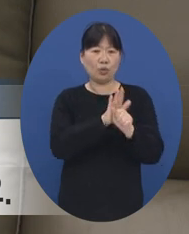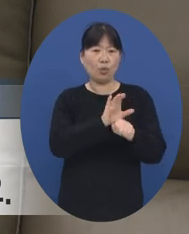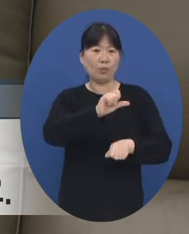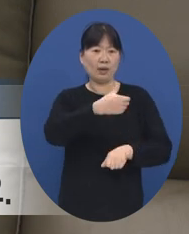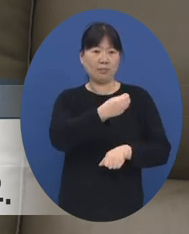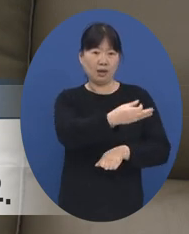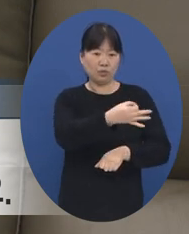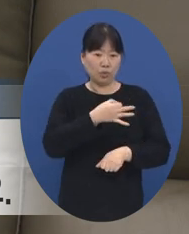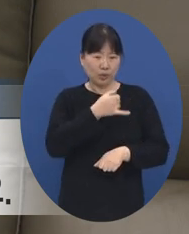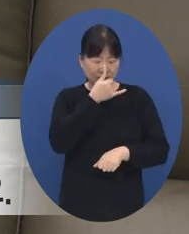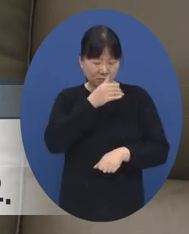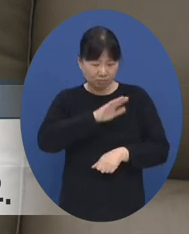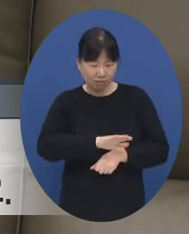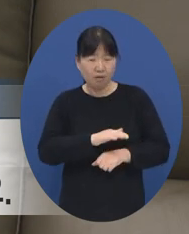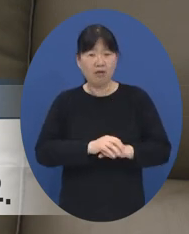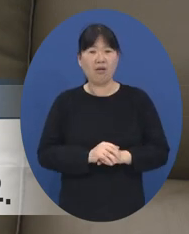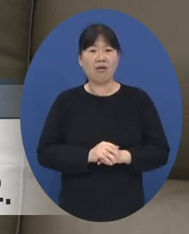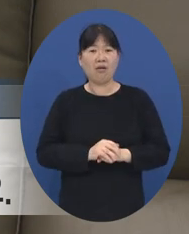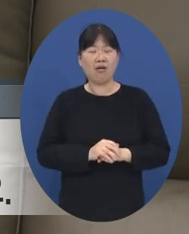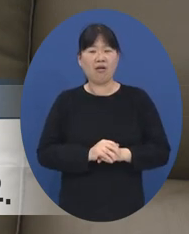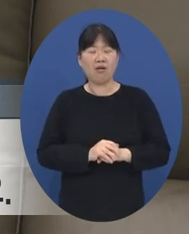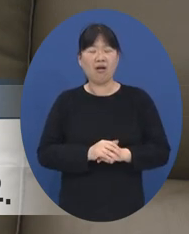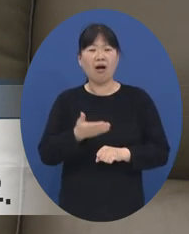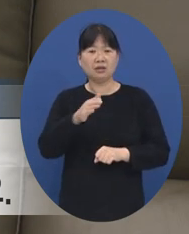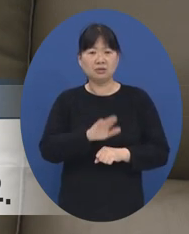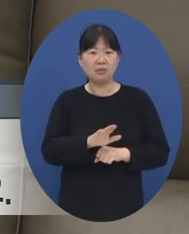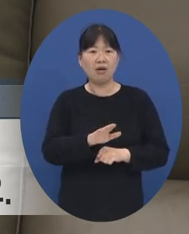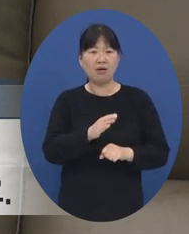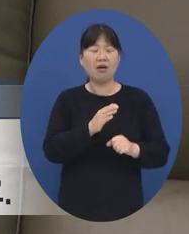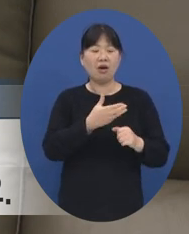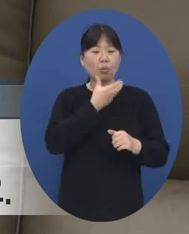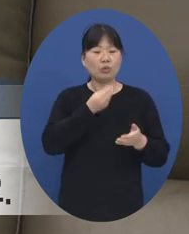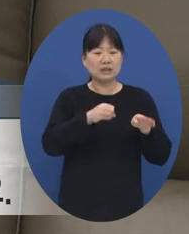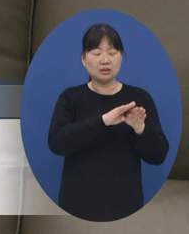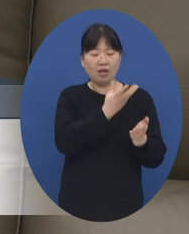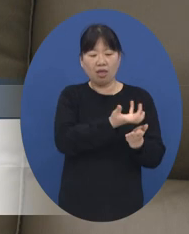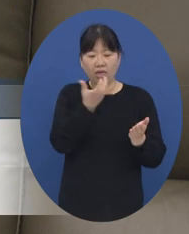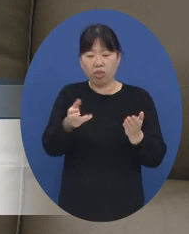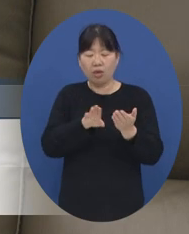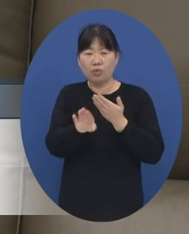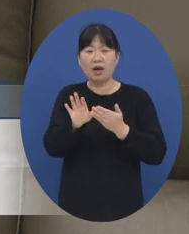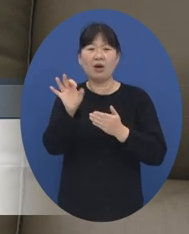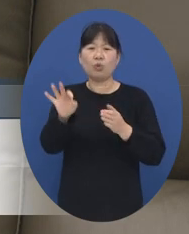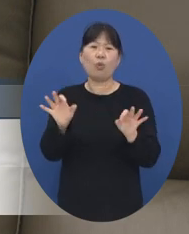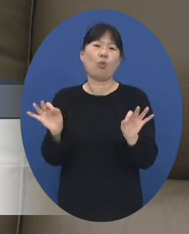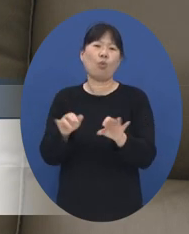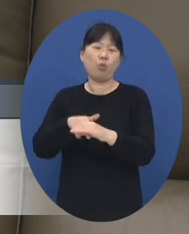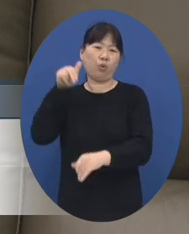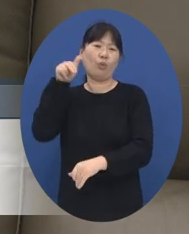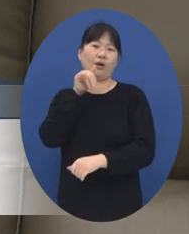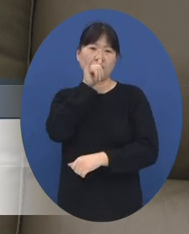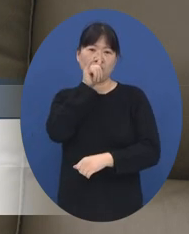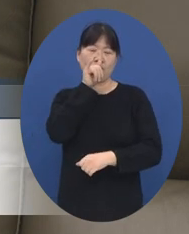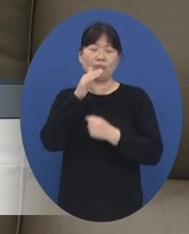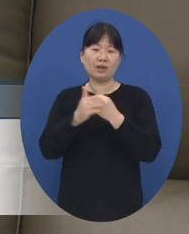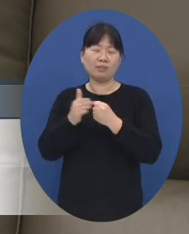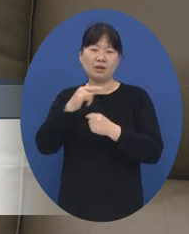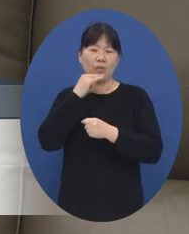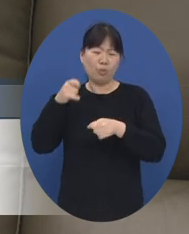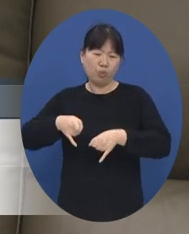보통 나오자마자 돈을 이렇게 다 쓰는 사람도 있거든요. 그래서 이렇게 돈 문제가 있는 사람들도